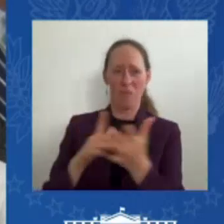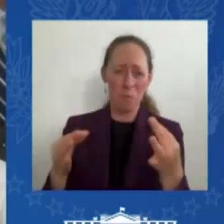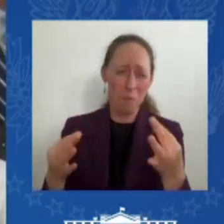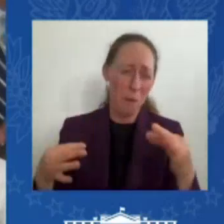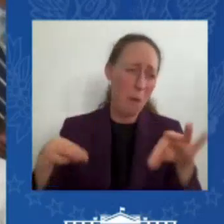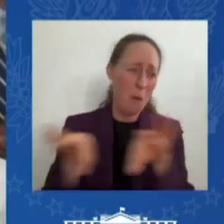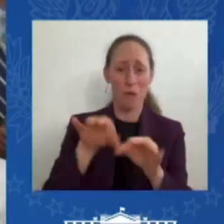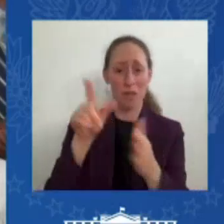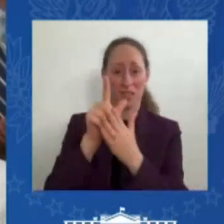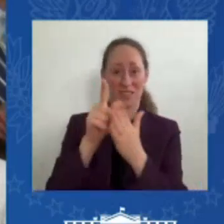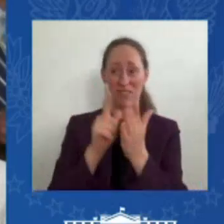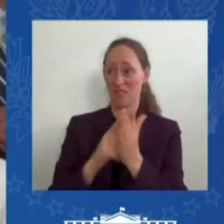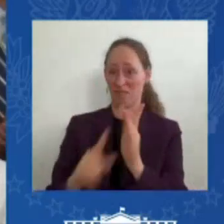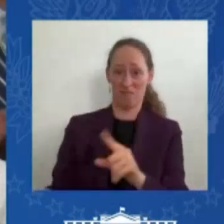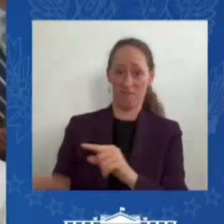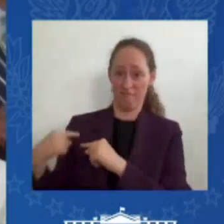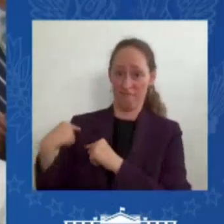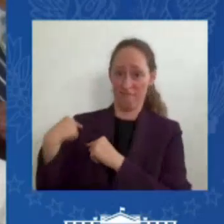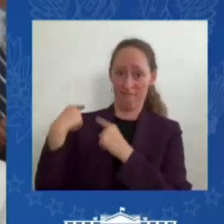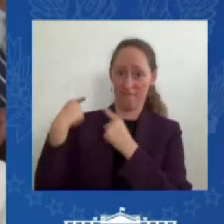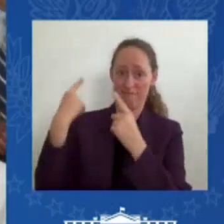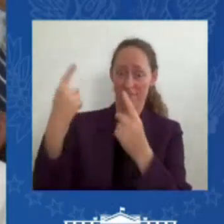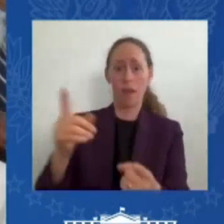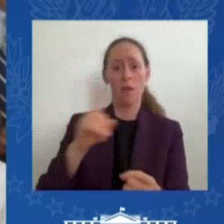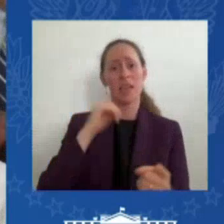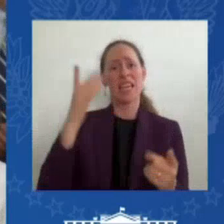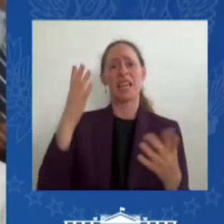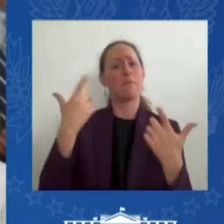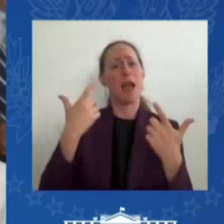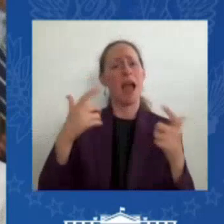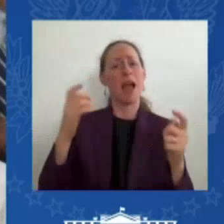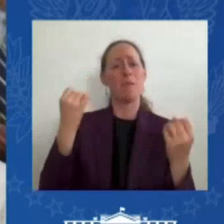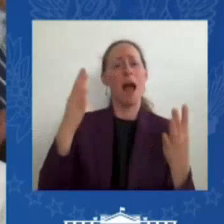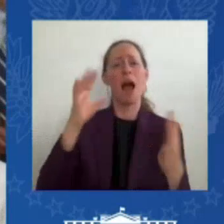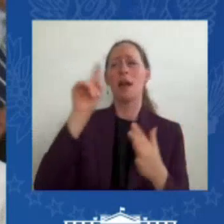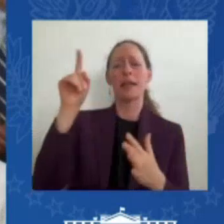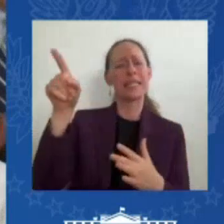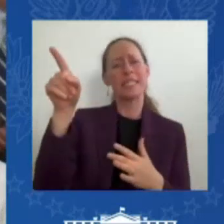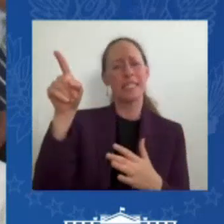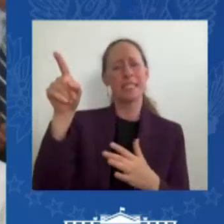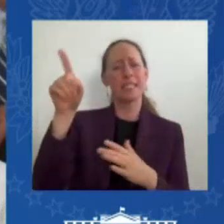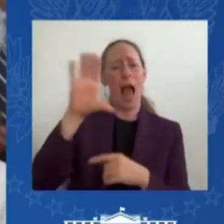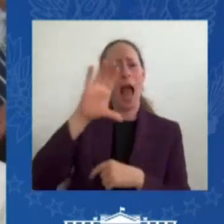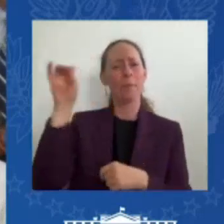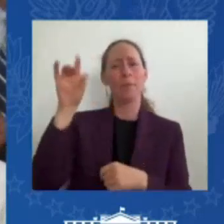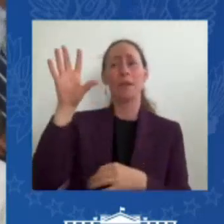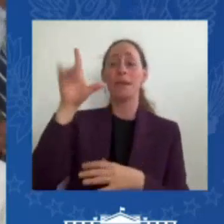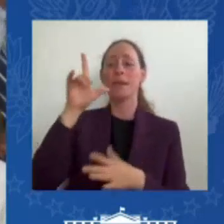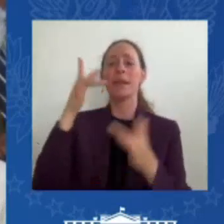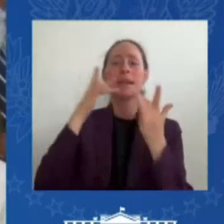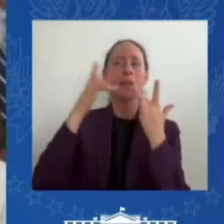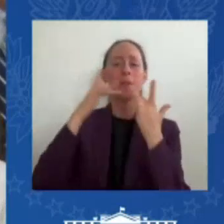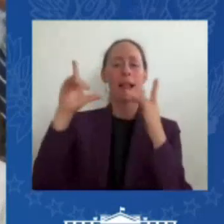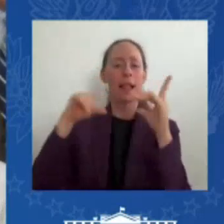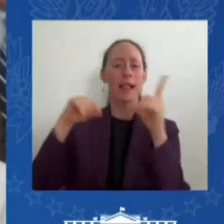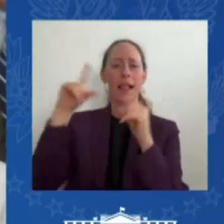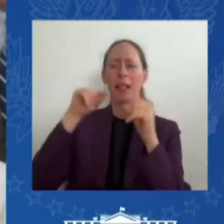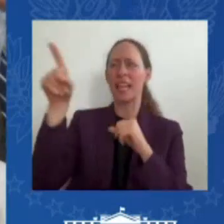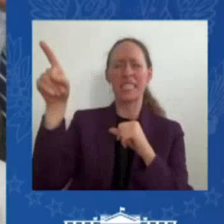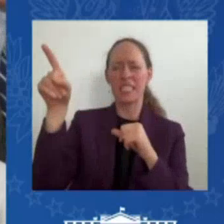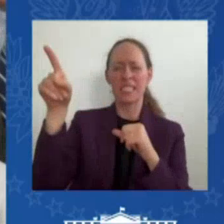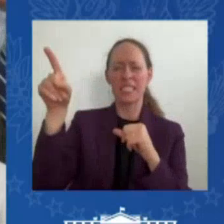musica e giustamente i contribuenti dicono sì va benè Noi continuiamo a dargli i soldi ma possiamo almeno sapere